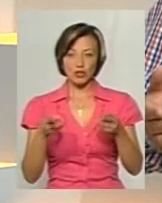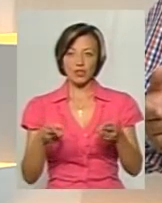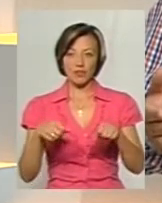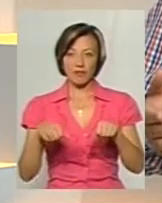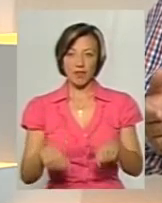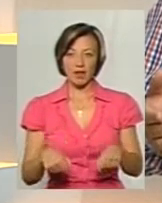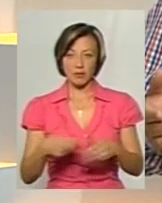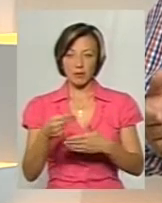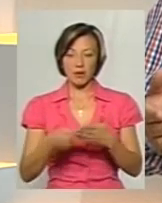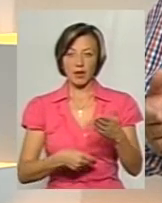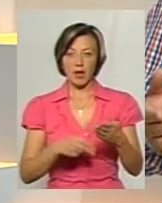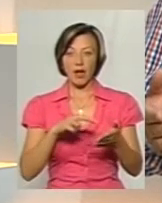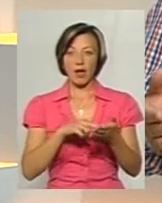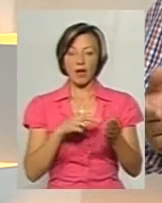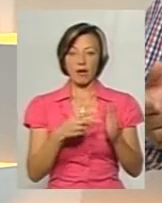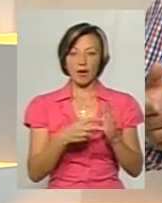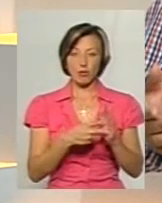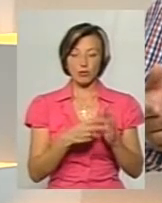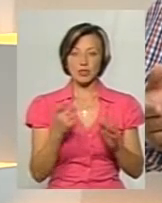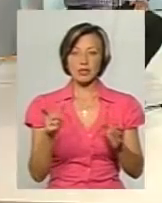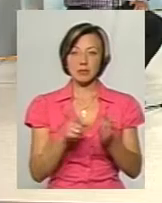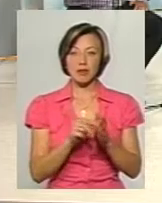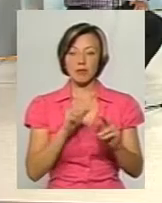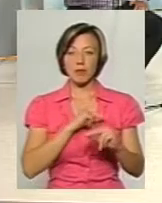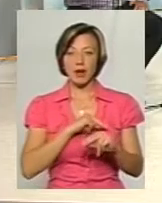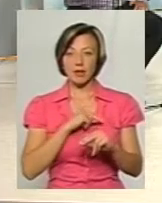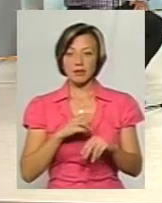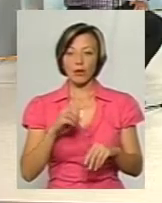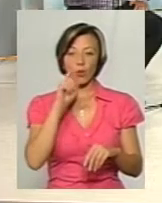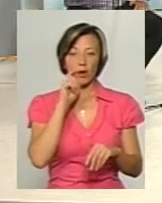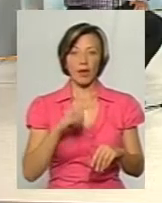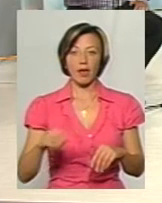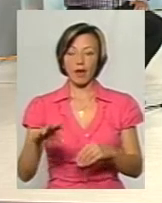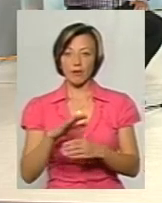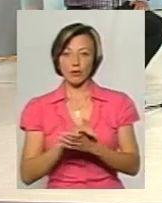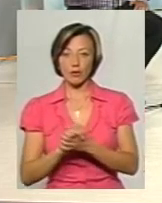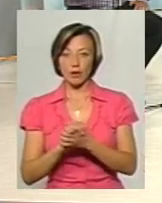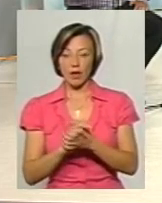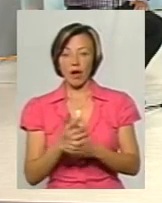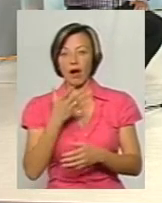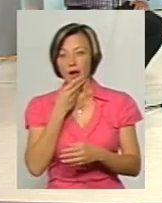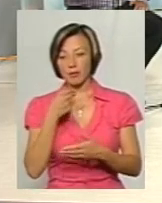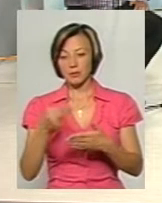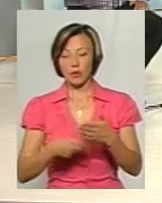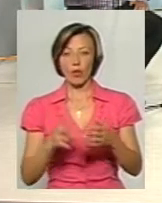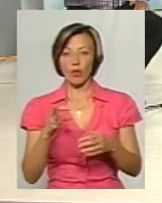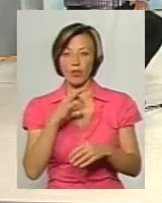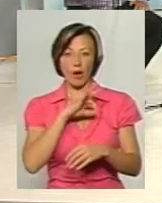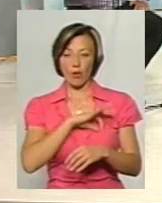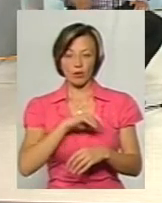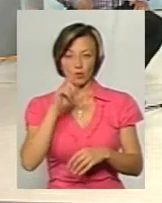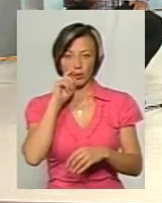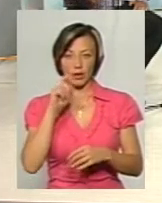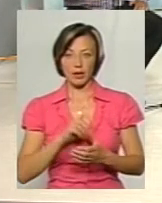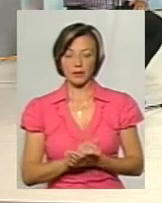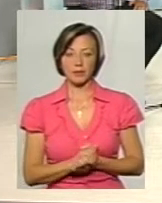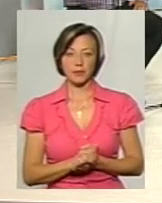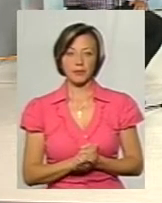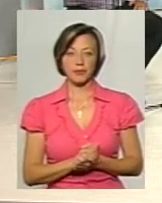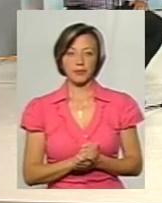економічну співпрацю між Україною і Євросоюзом, я думаю, що вона підписала ці угоди гарно, але на свою користь, ніяк не на користь України. А